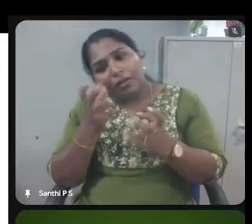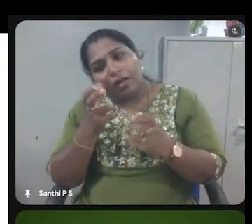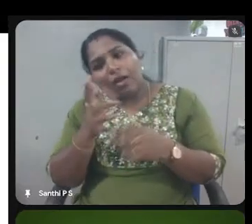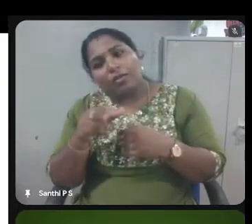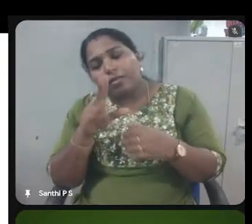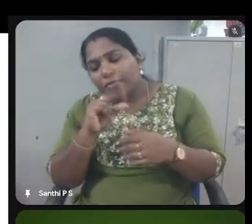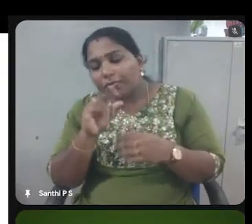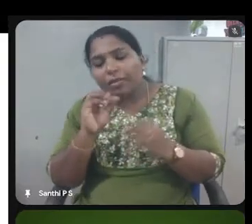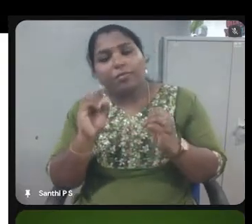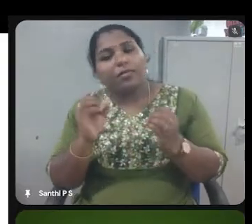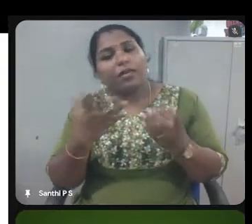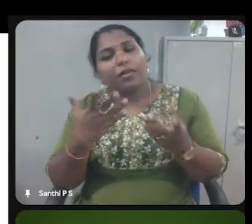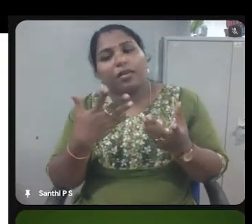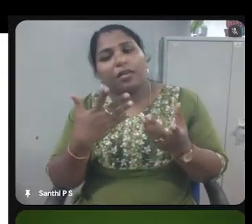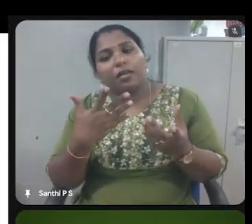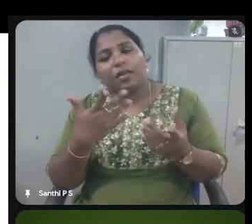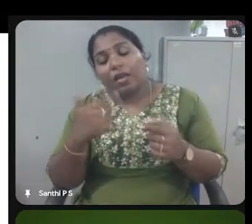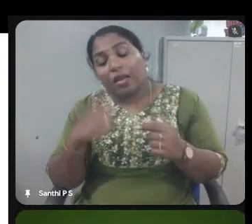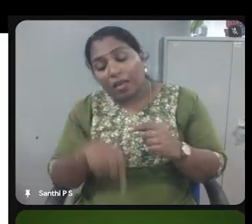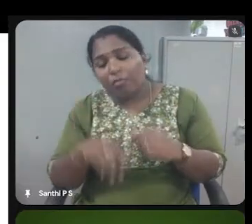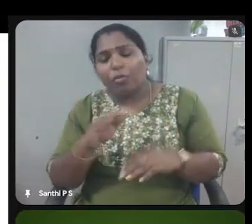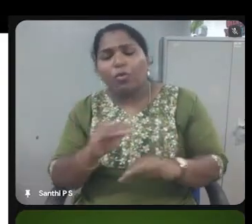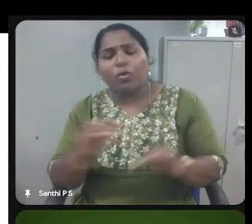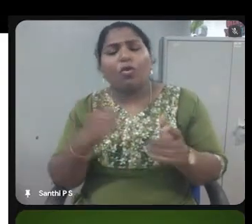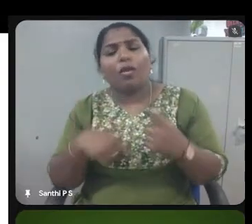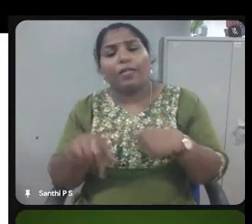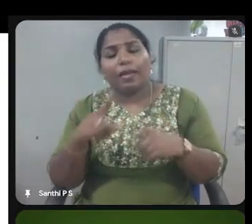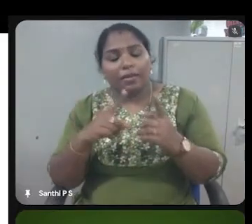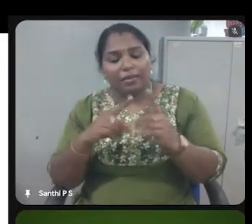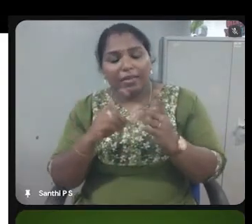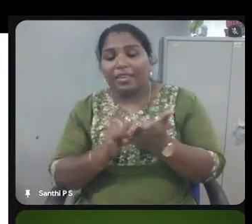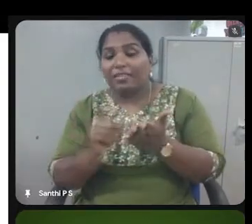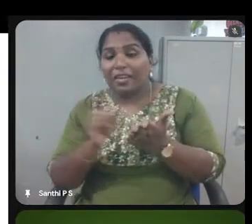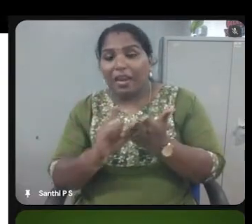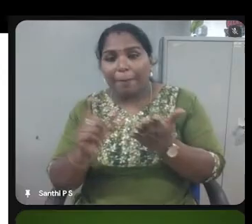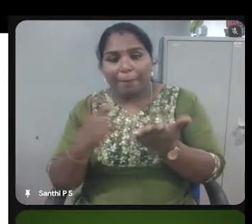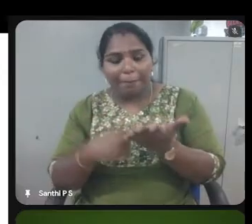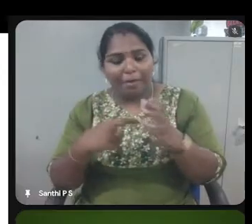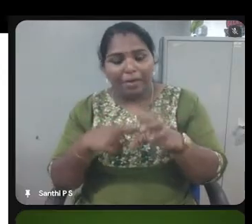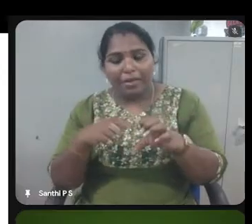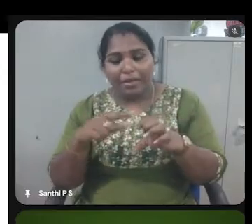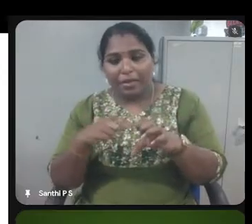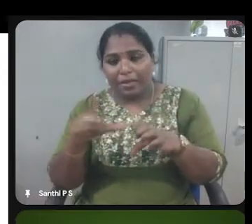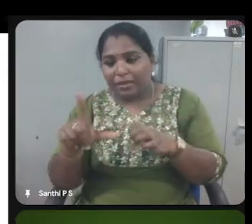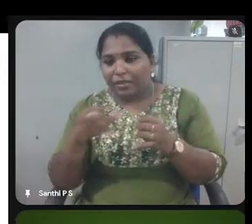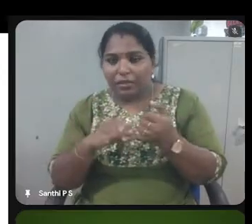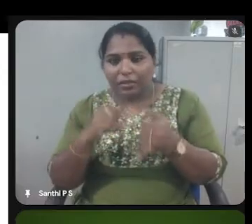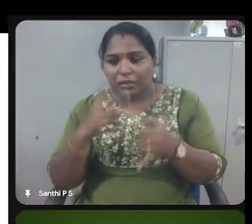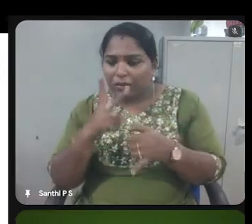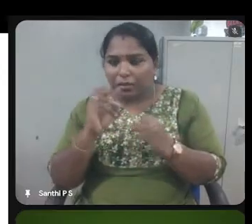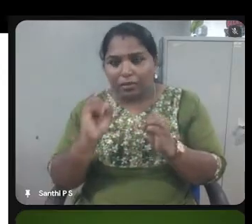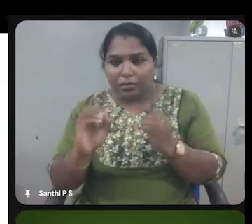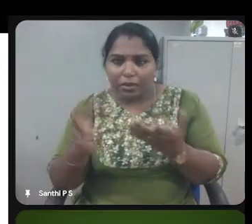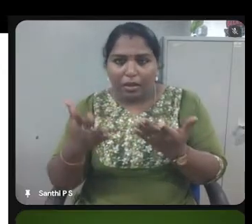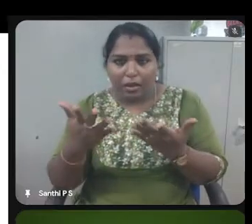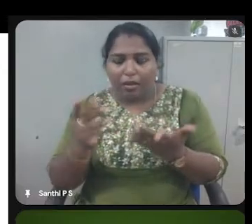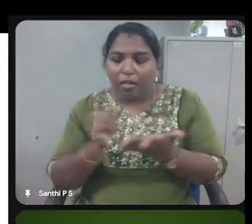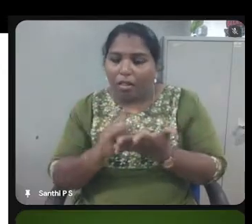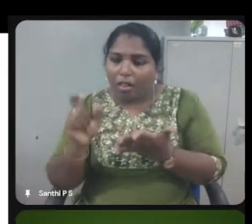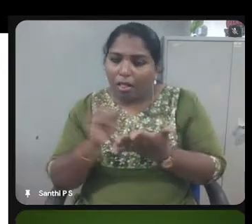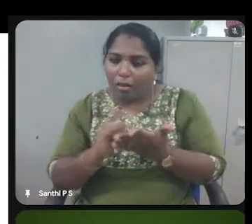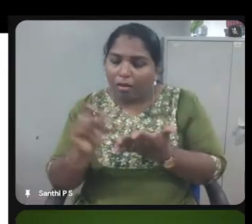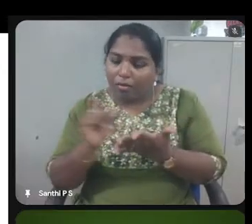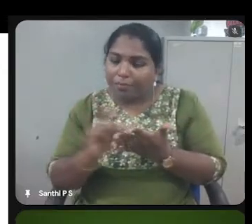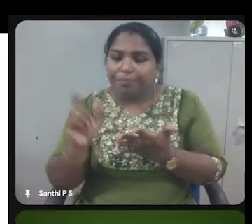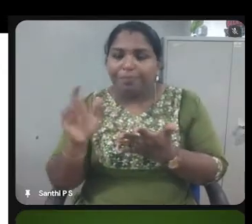തന്നെ കൈകാര്യം ചെയ്യാനുള്ള ഒരു രീതിയിലാണ് വന്നിരിക്കുന്നത്. അപ്പം പേരൻസ് അത് മോണിറ്റർ ചെയ്ത് മനസ്സിലാക്കി എന്ത്